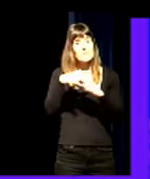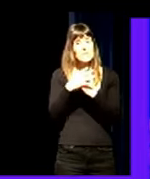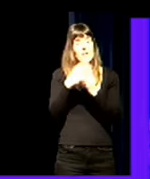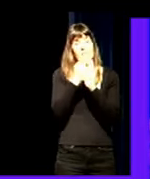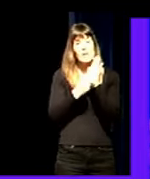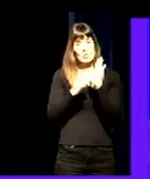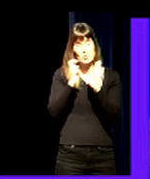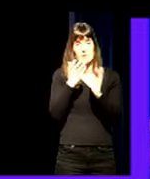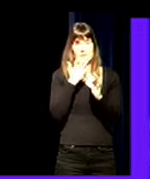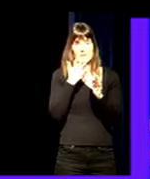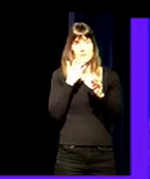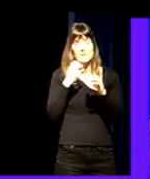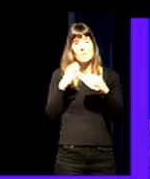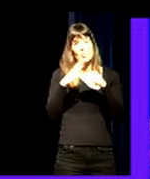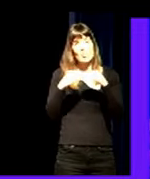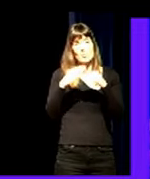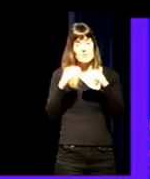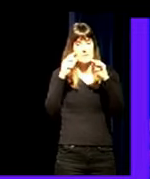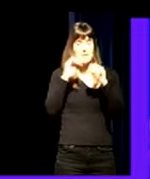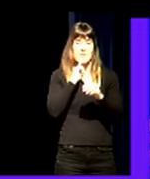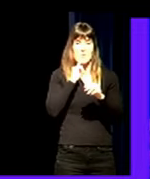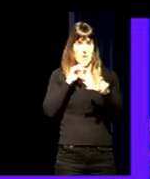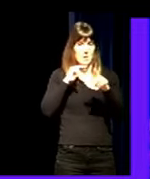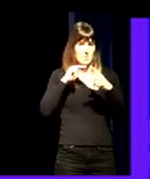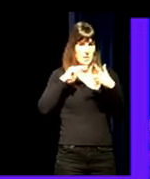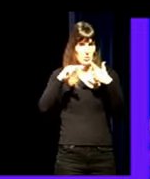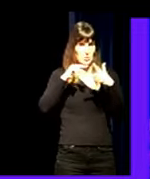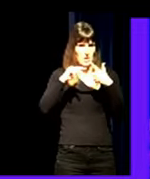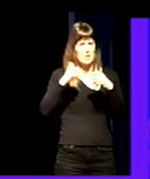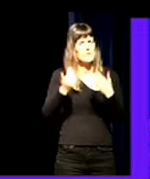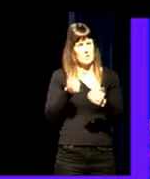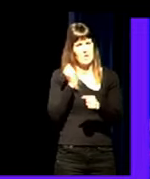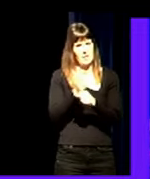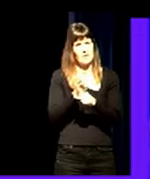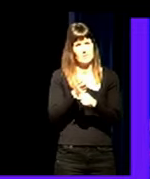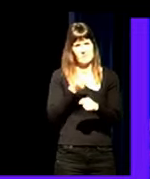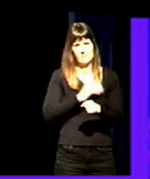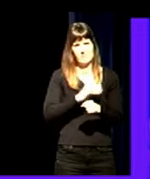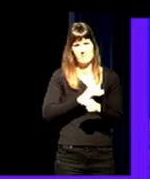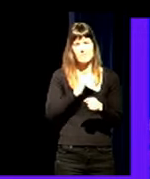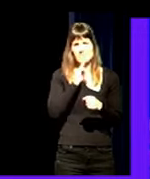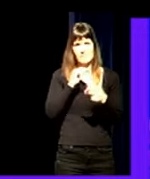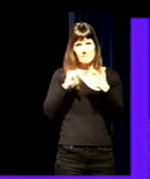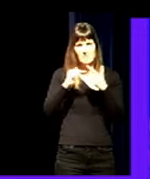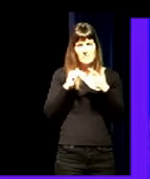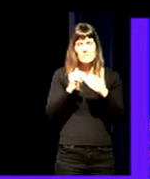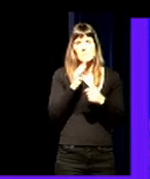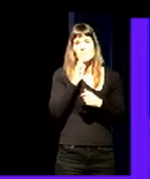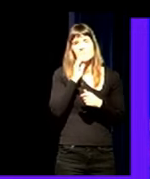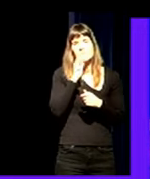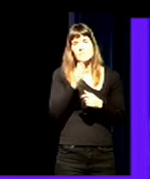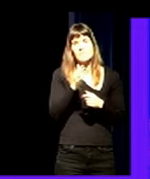hor, deposue erronka batzen eta badin eta herria euskara hitz egiten badin badut ere dauzkaten